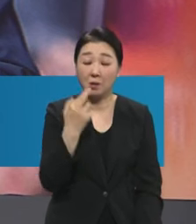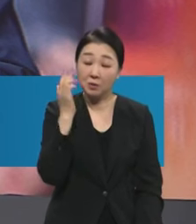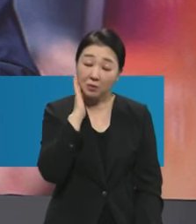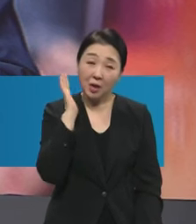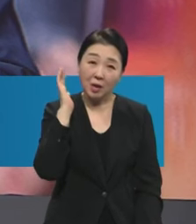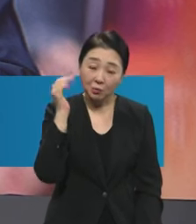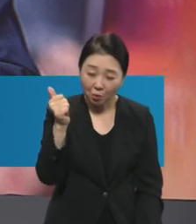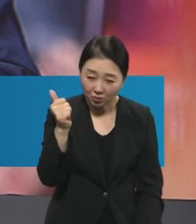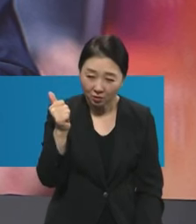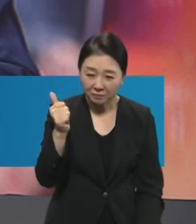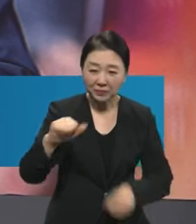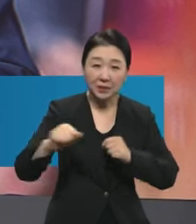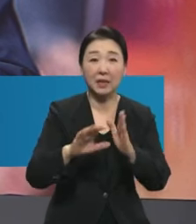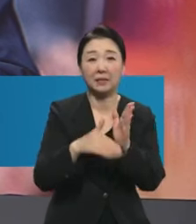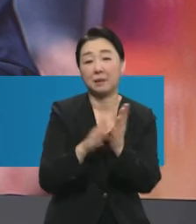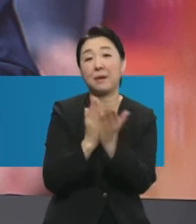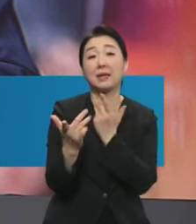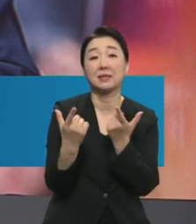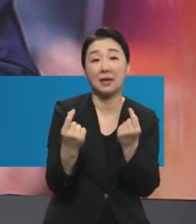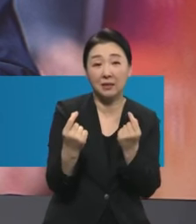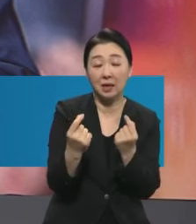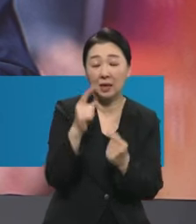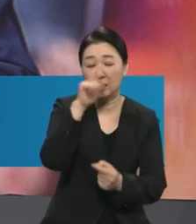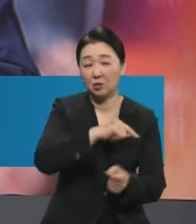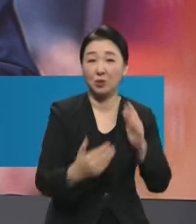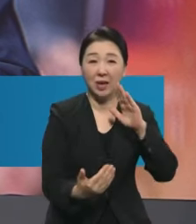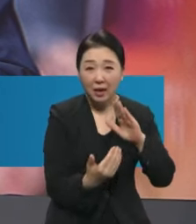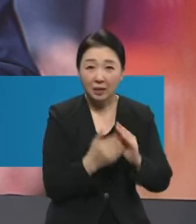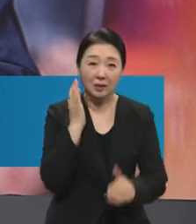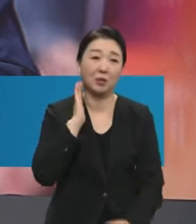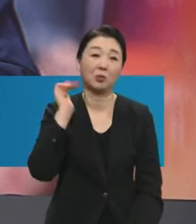수행하기에 적합하지 않다며 최악의 대통령으로